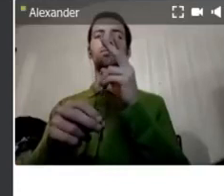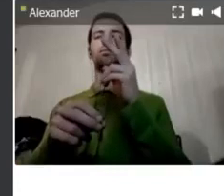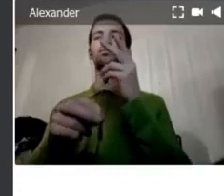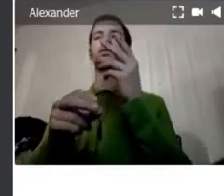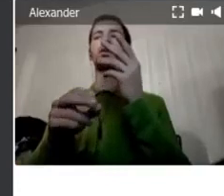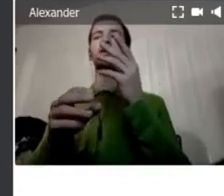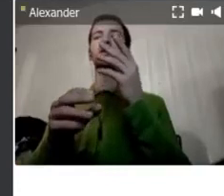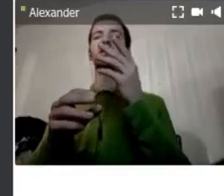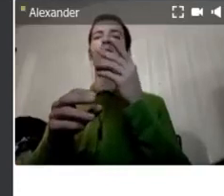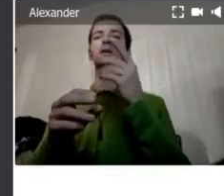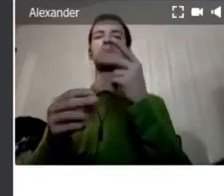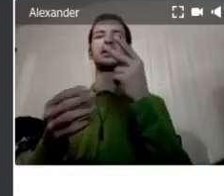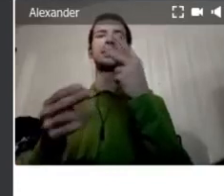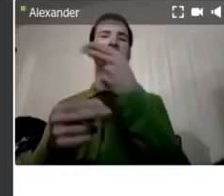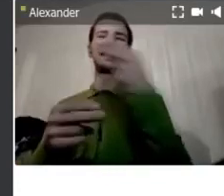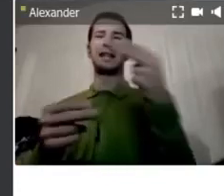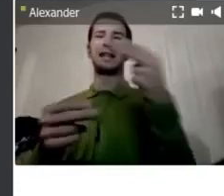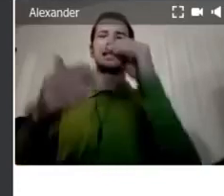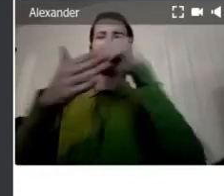инвестиций,